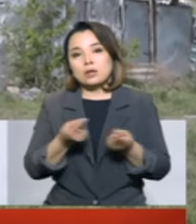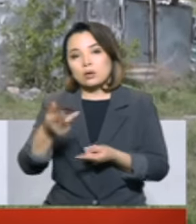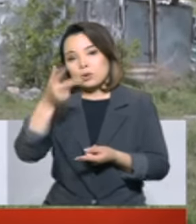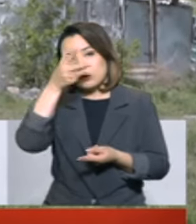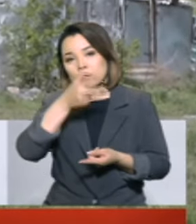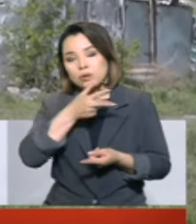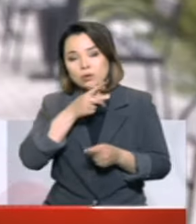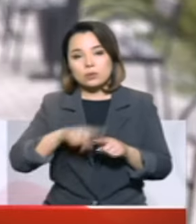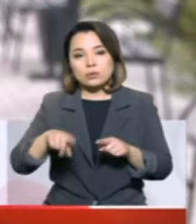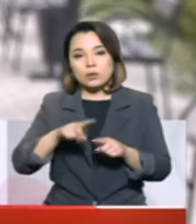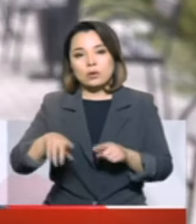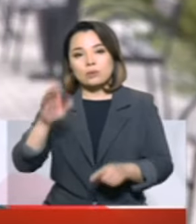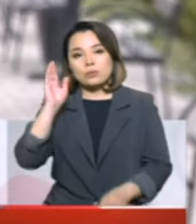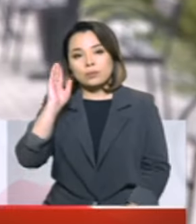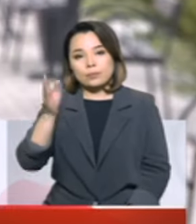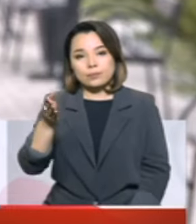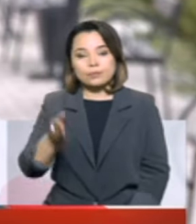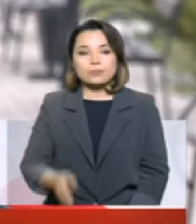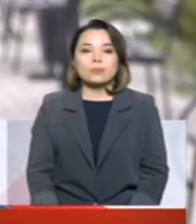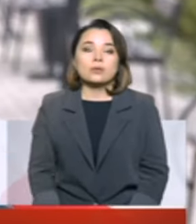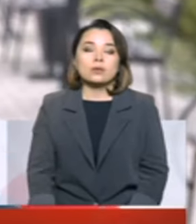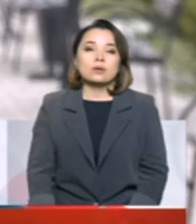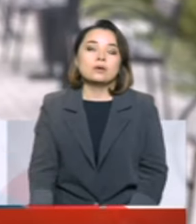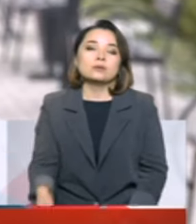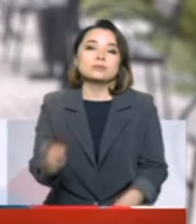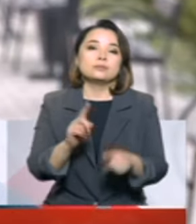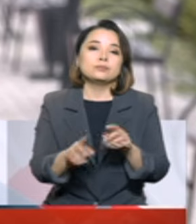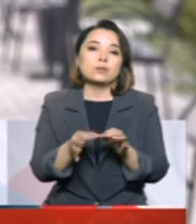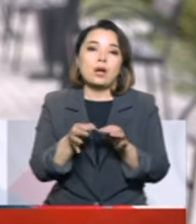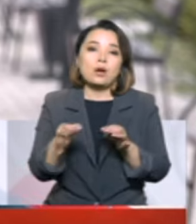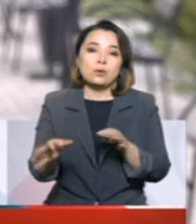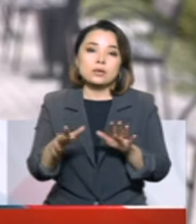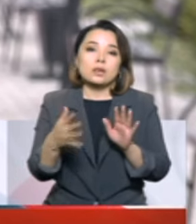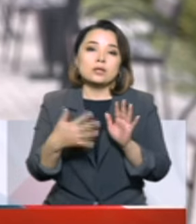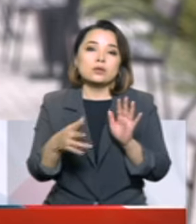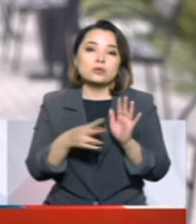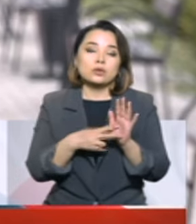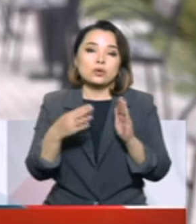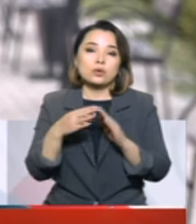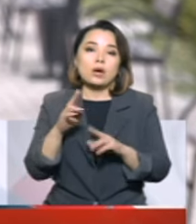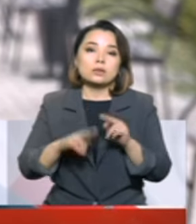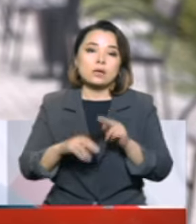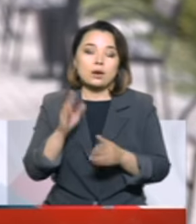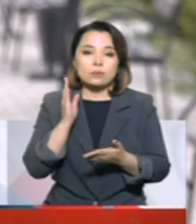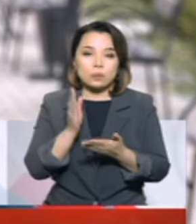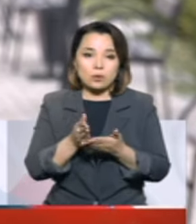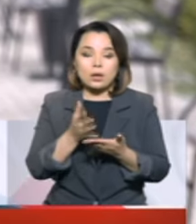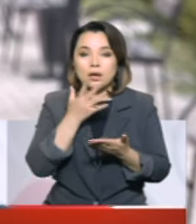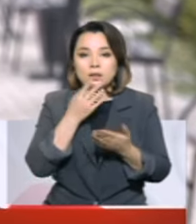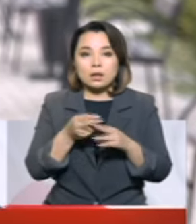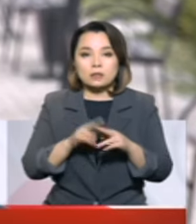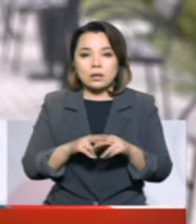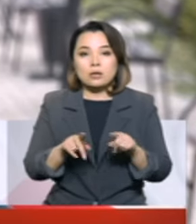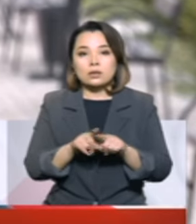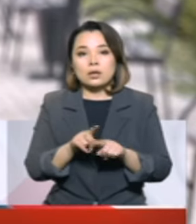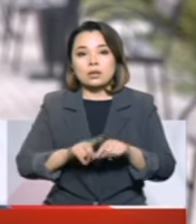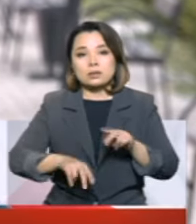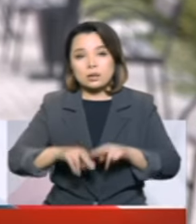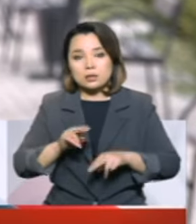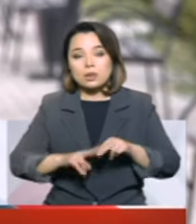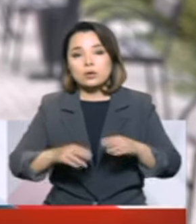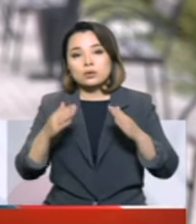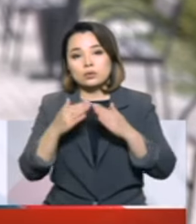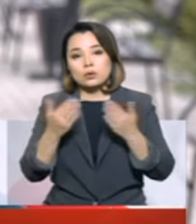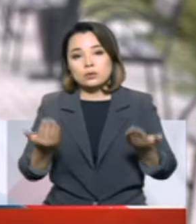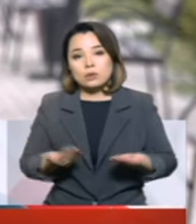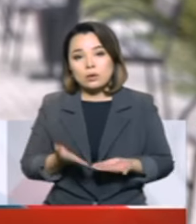айда қоныстанады. Бұланды ауданында 57 үй саламыз, Жарқайында үй саламыз, тағы да